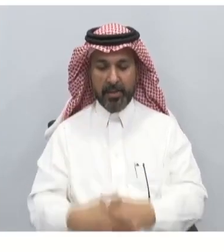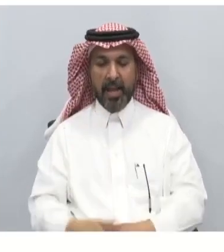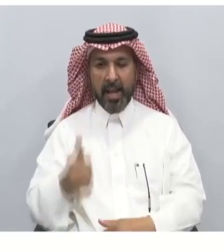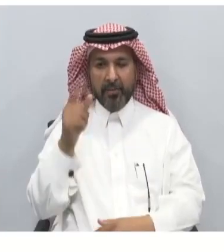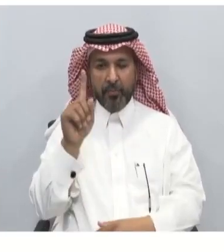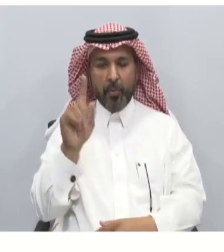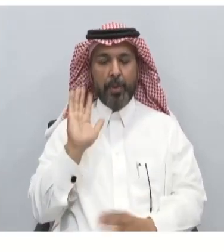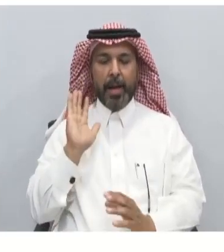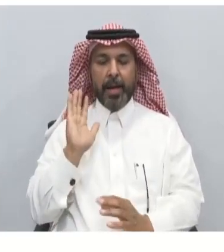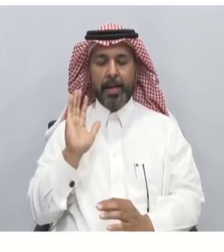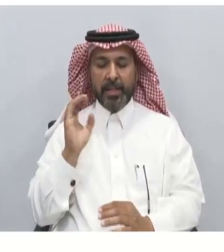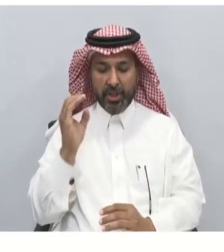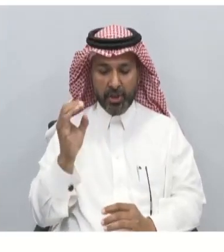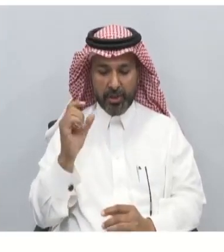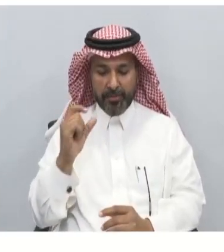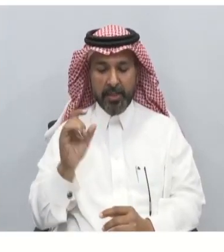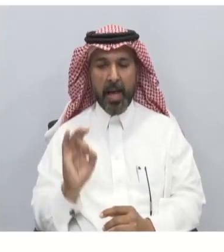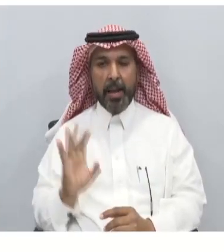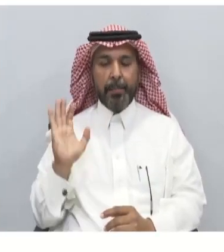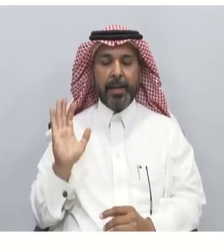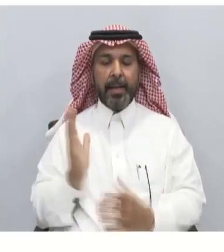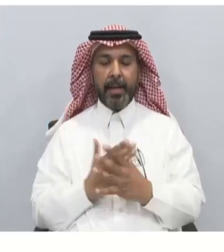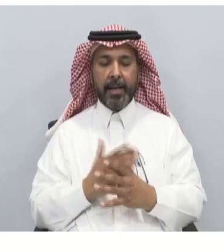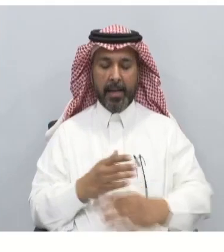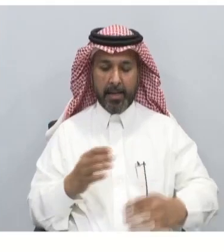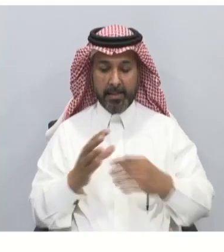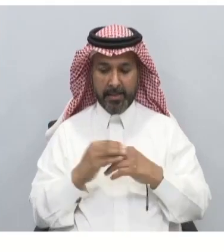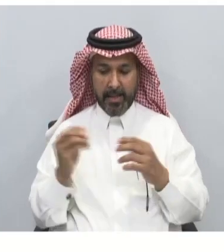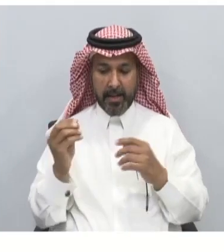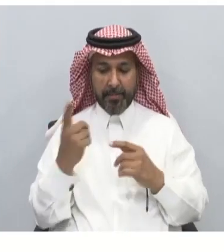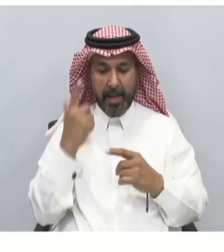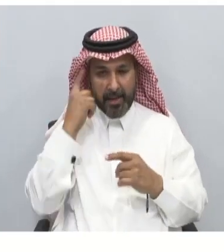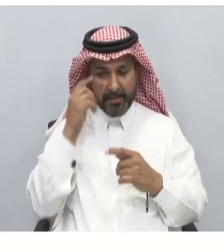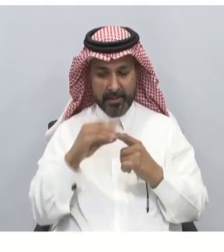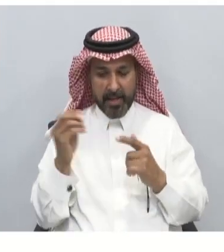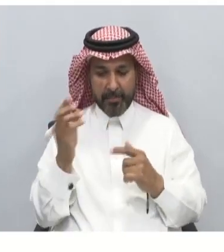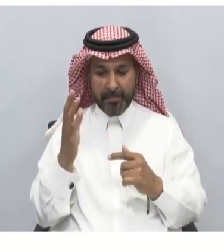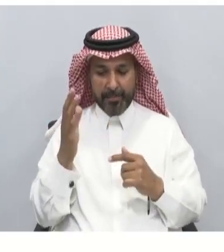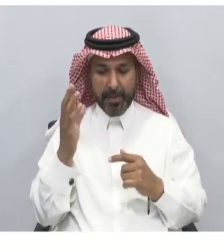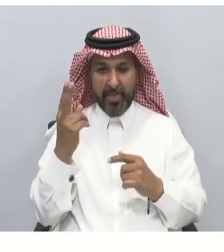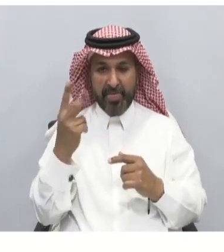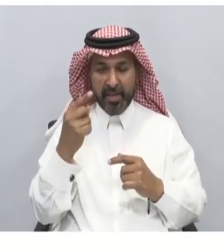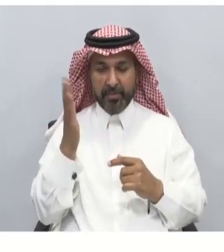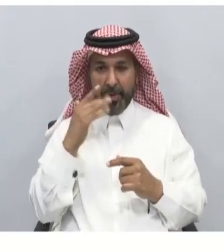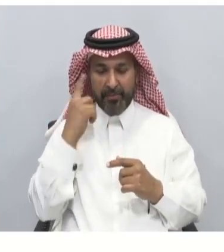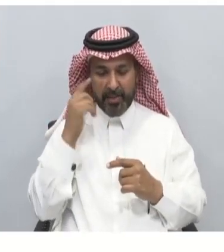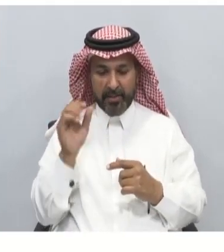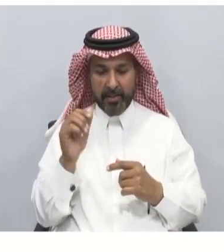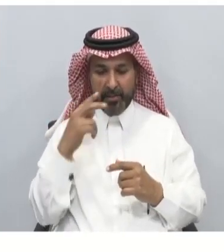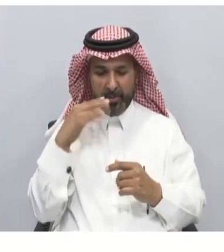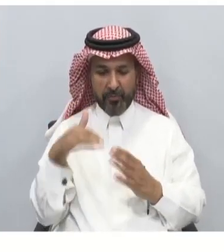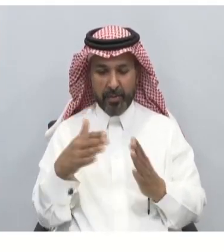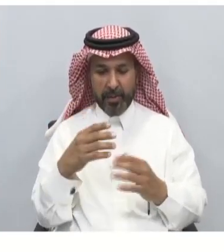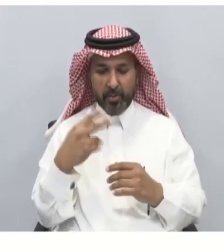يعني إما ألف أو باء لأن جيم ودال موجب 12 خطأ. طيب نأتي للحد الثاني هو اللي بيحدد لنا